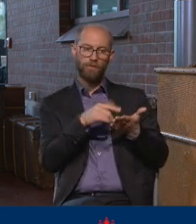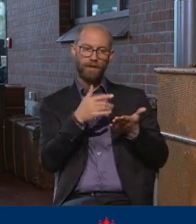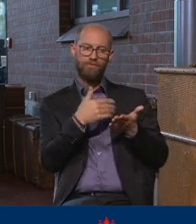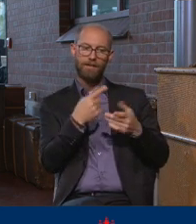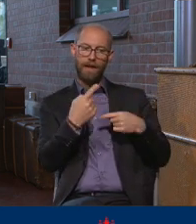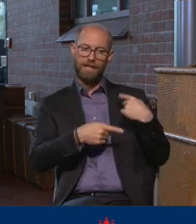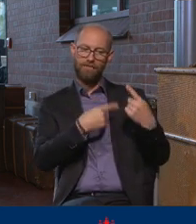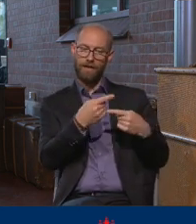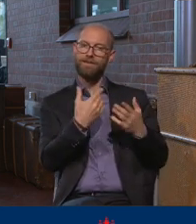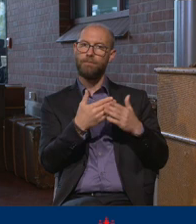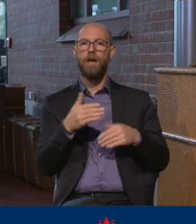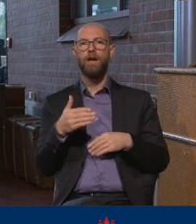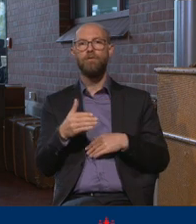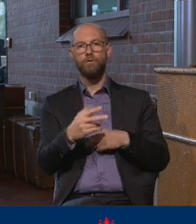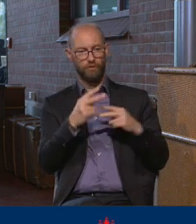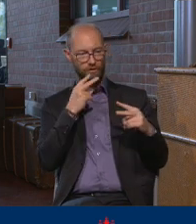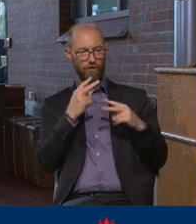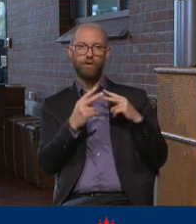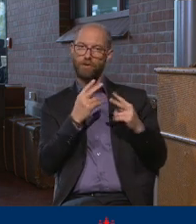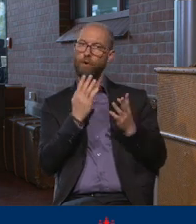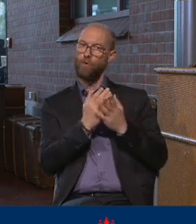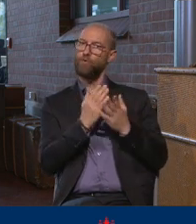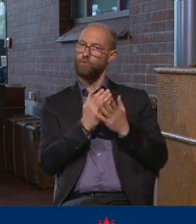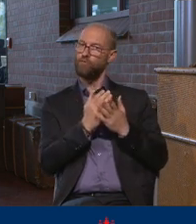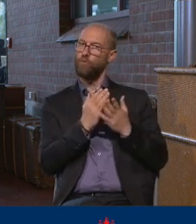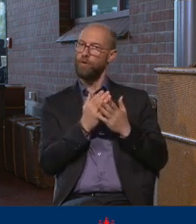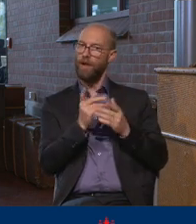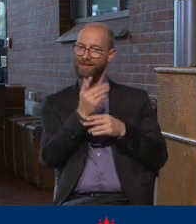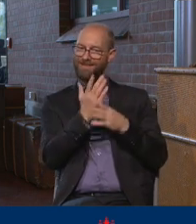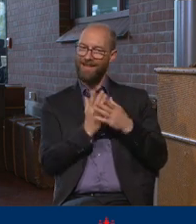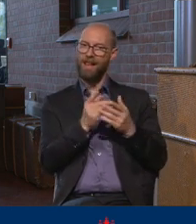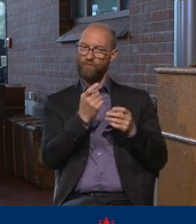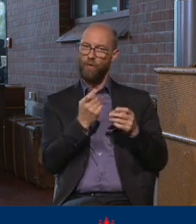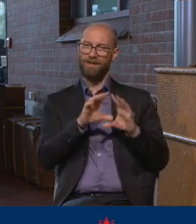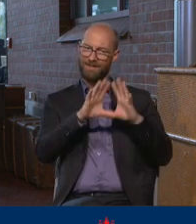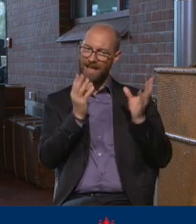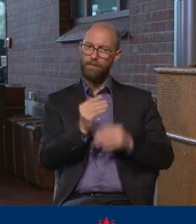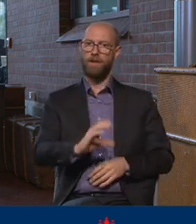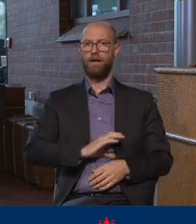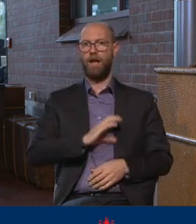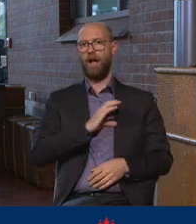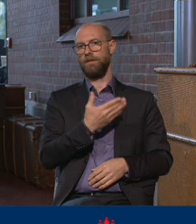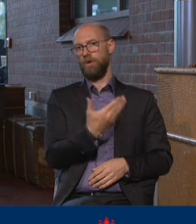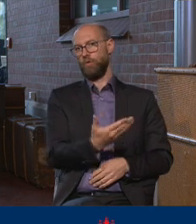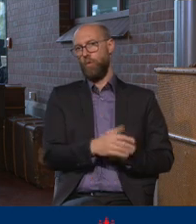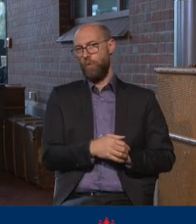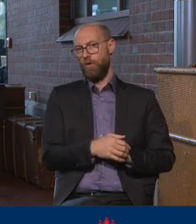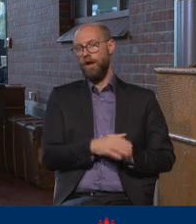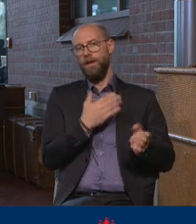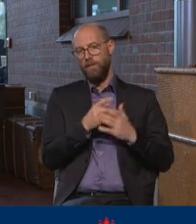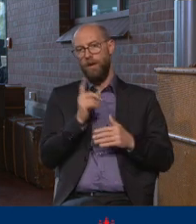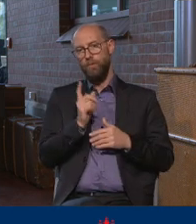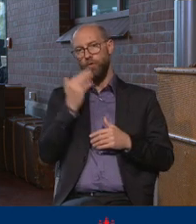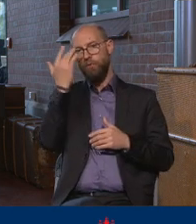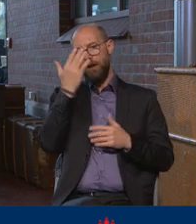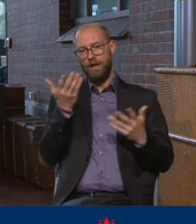städte ja ja schon auch ist ja ein teil des charakters dieser dieser fläche insofern werden wir uns überlegen müssen wo